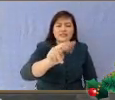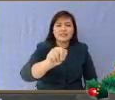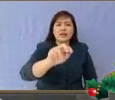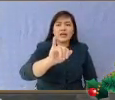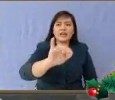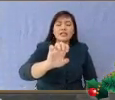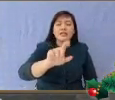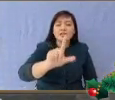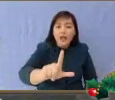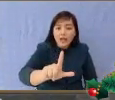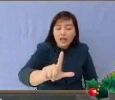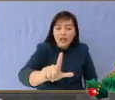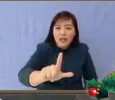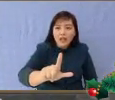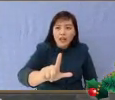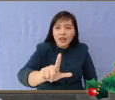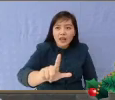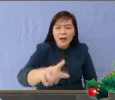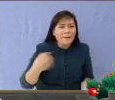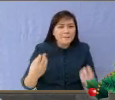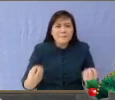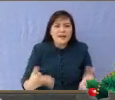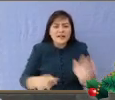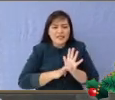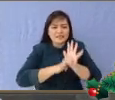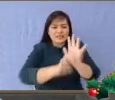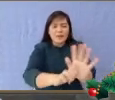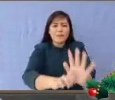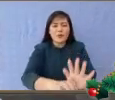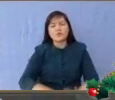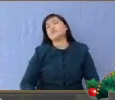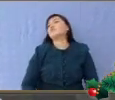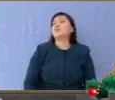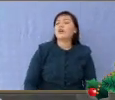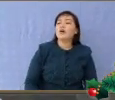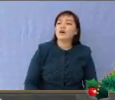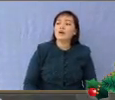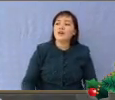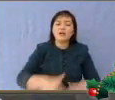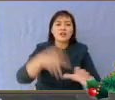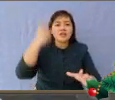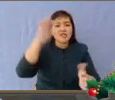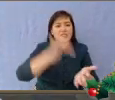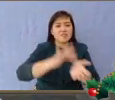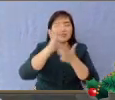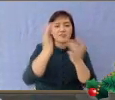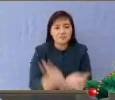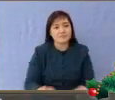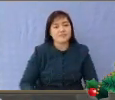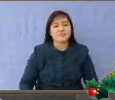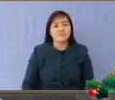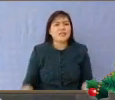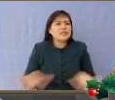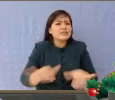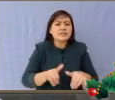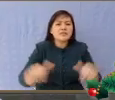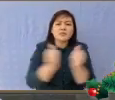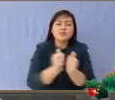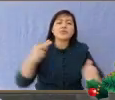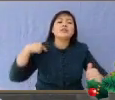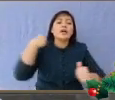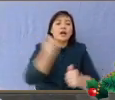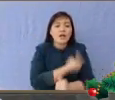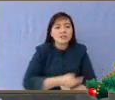sa dens of lion, doon po siya kinausap ng Panginoon. Ladies and gentlemen, ikaw man ngayon ay magkasakit, ikaw man ngayon ay